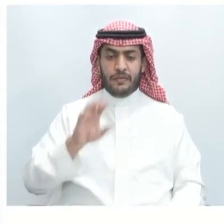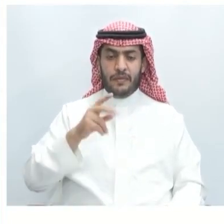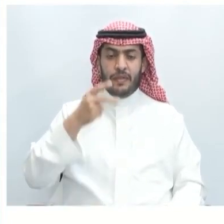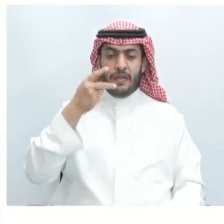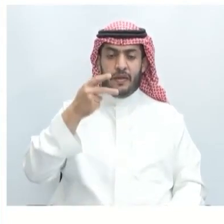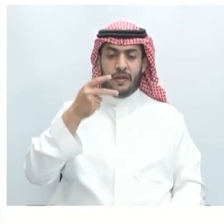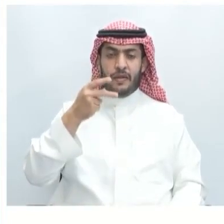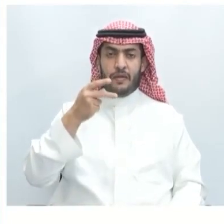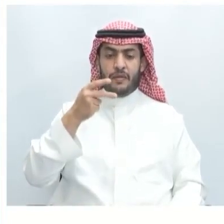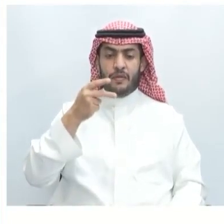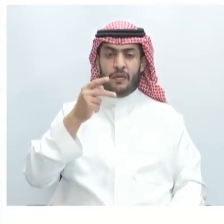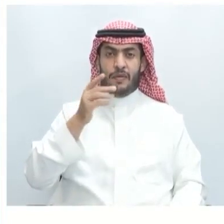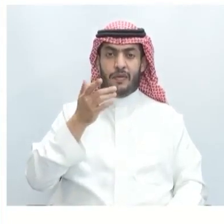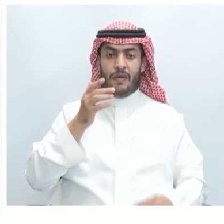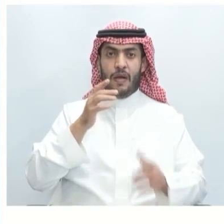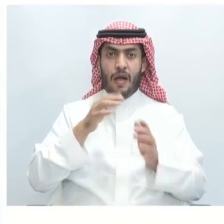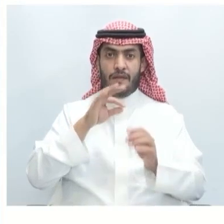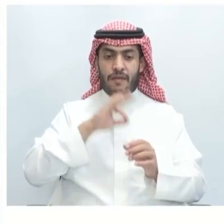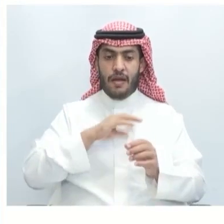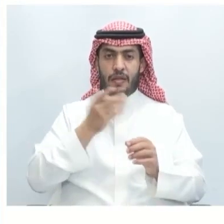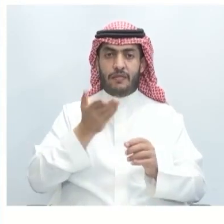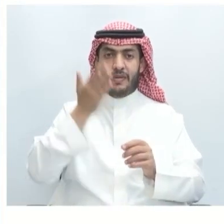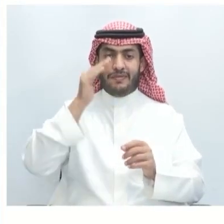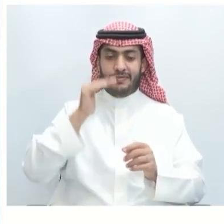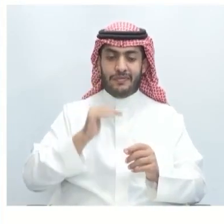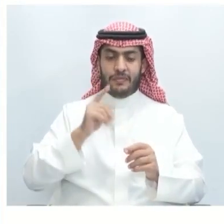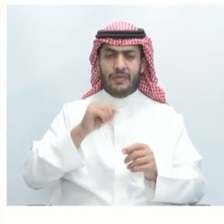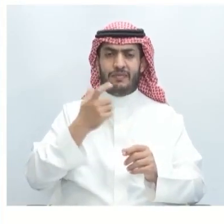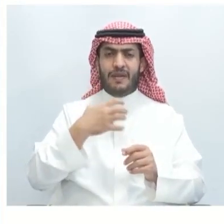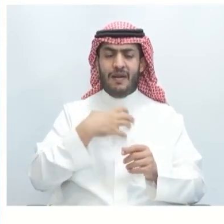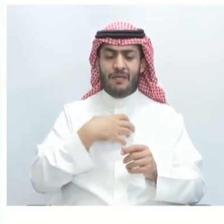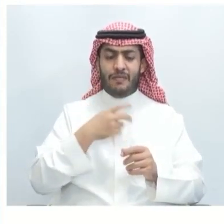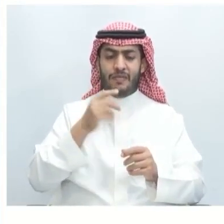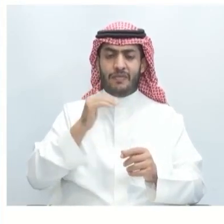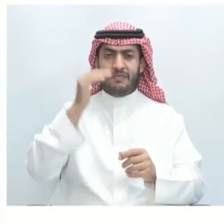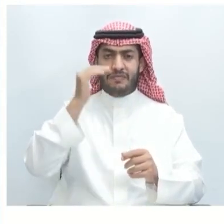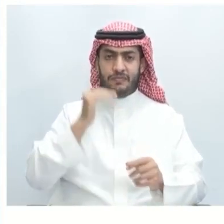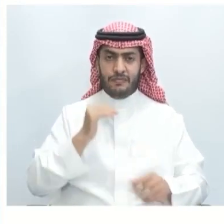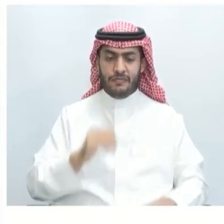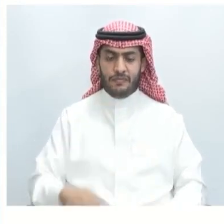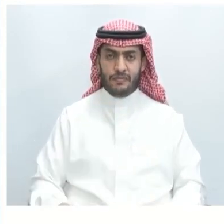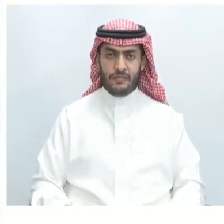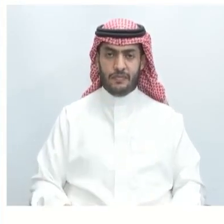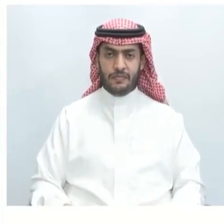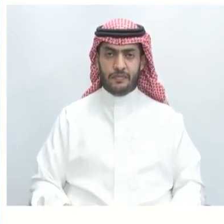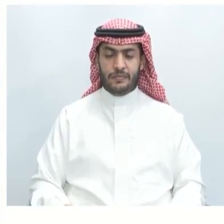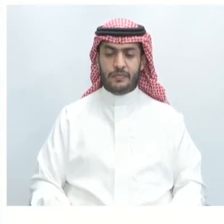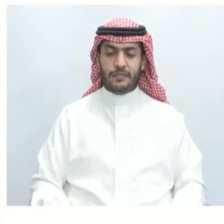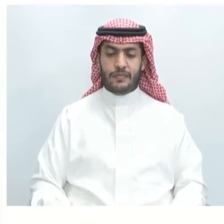ارتفاع وانخفاض ولدينا وضعين للحاله المتشائمه وهي ارتفاع وانخفاض